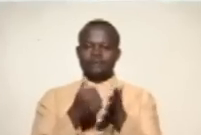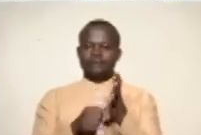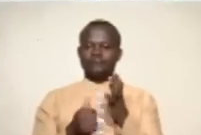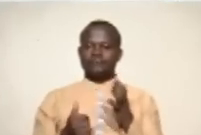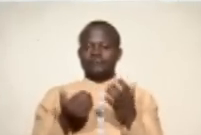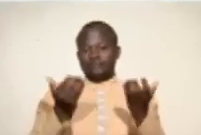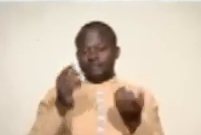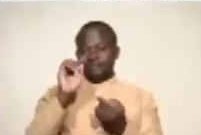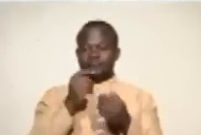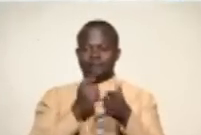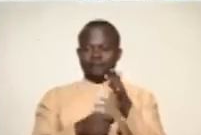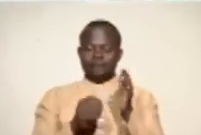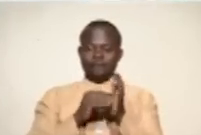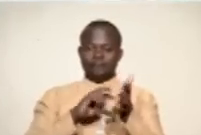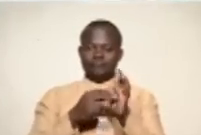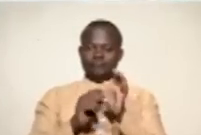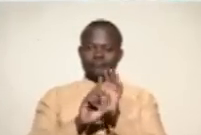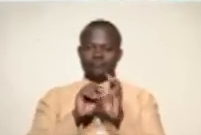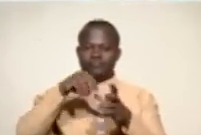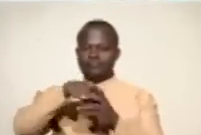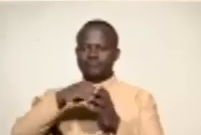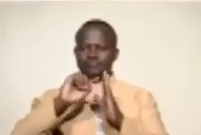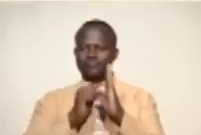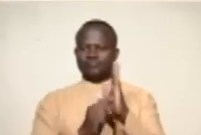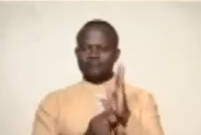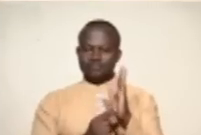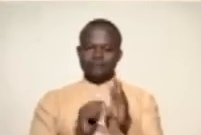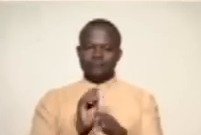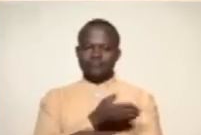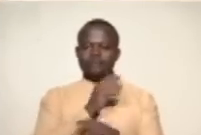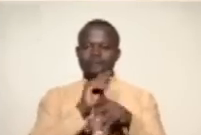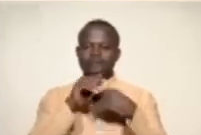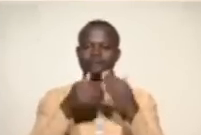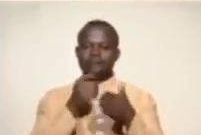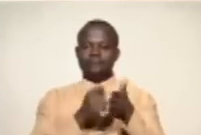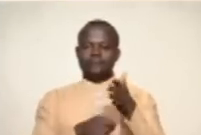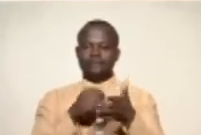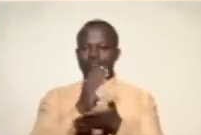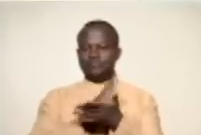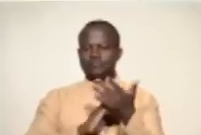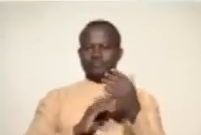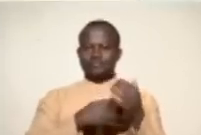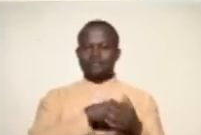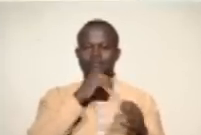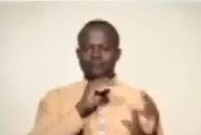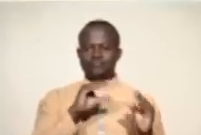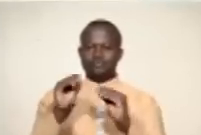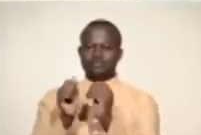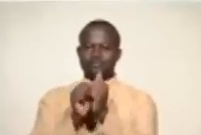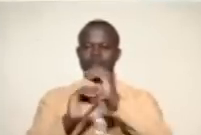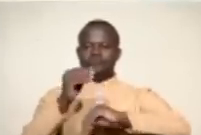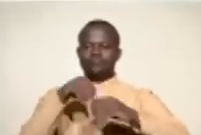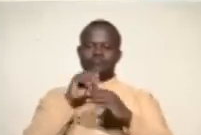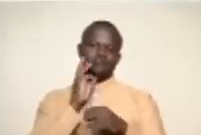Uretse kugabanya imisoro iyi mishinga y'amategeko ikubiyemo n'ingingo zisonera abaturage imisoro kuri imwe mu mitungo itimukanwa n'ibicuruzwa